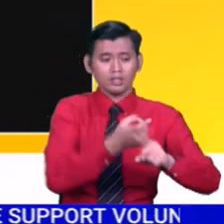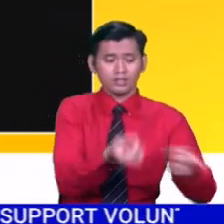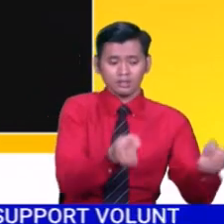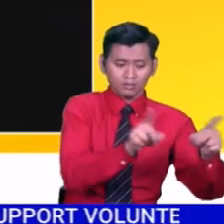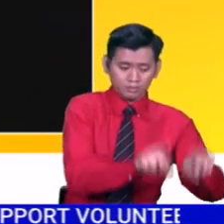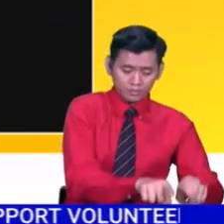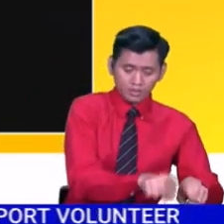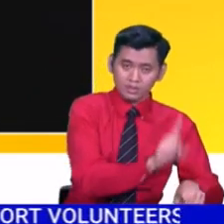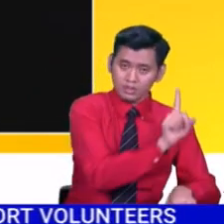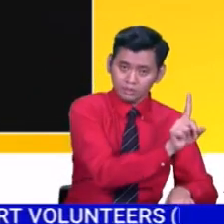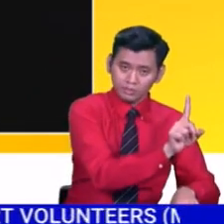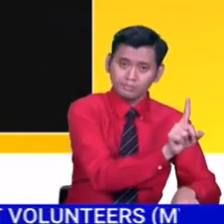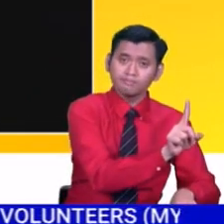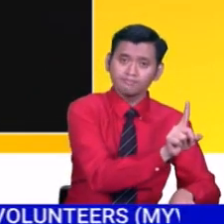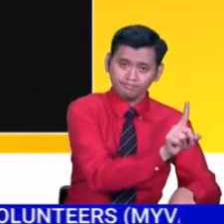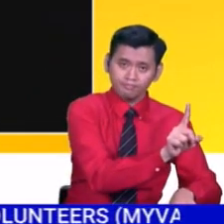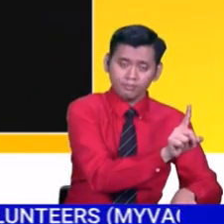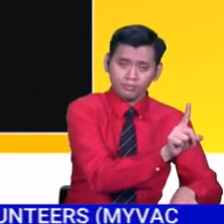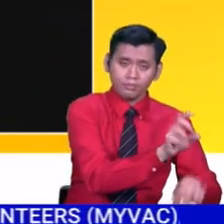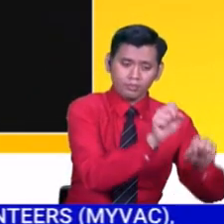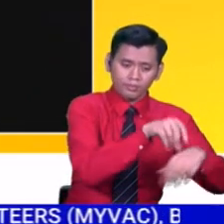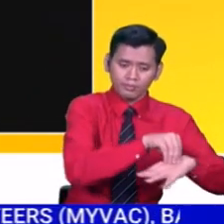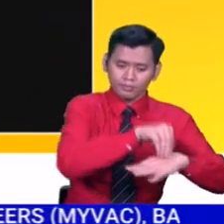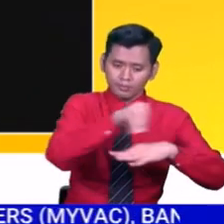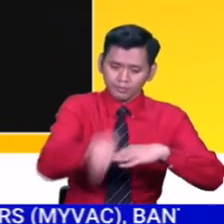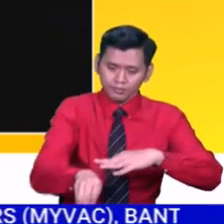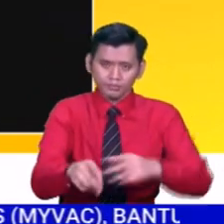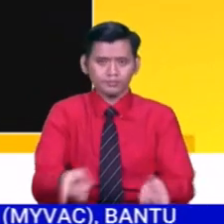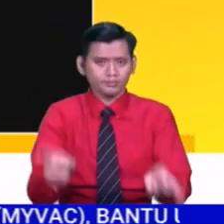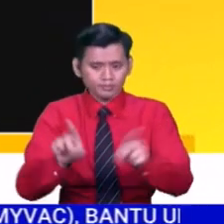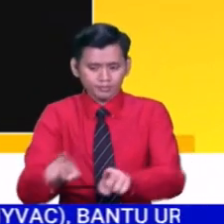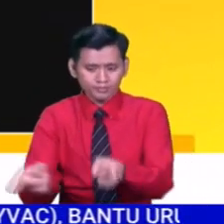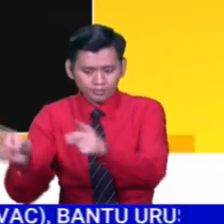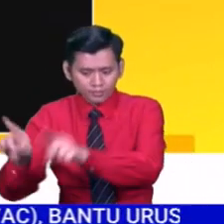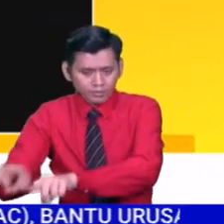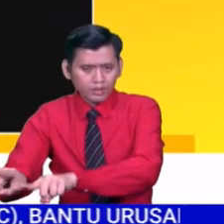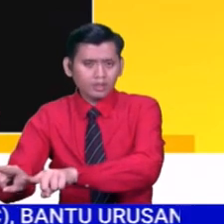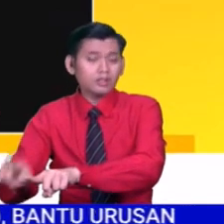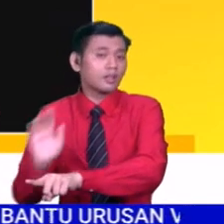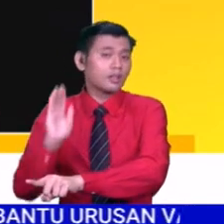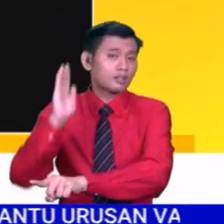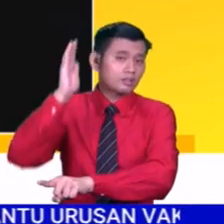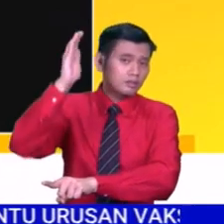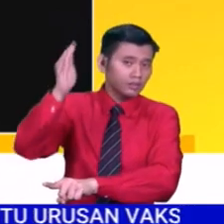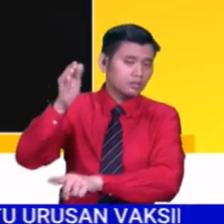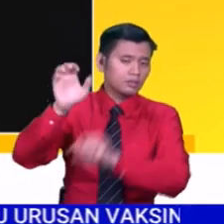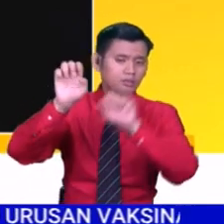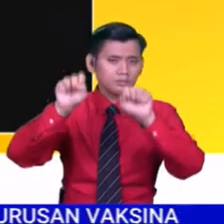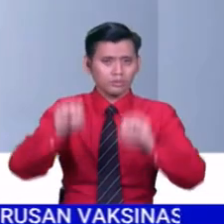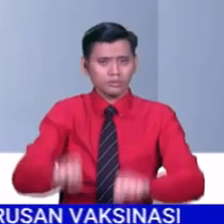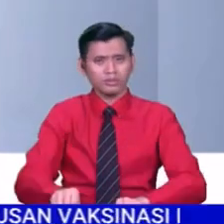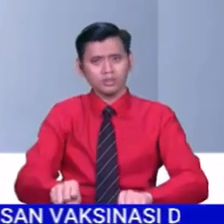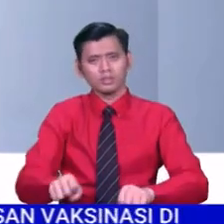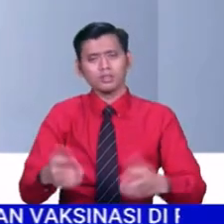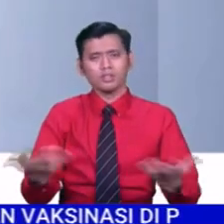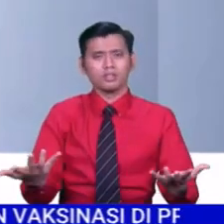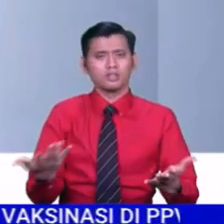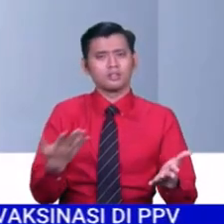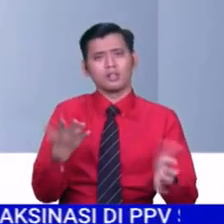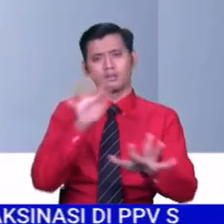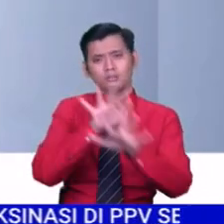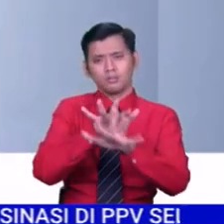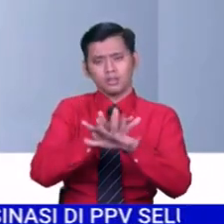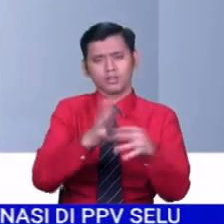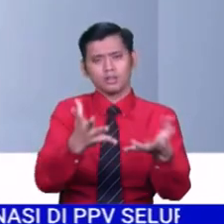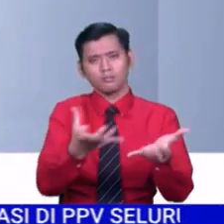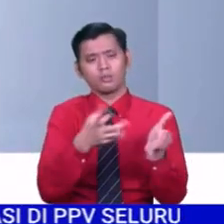yang ideation attempt tak berjaya kepada satu kejadian yang akan mencapai kejayaan.